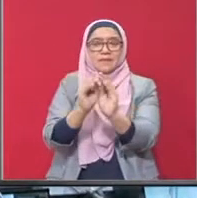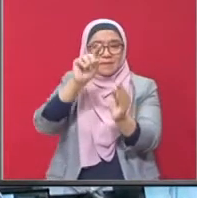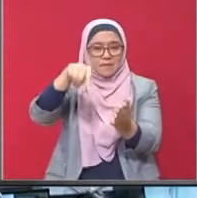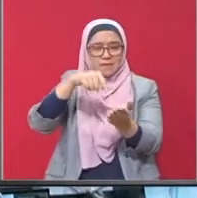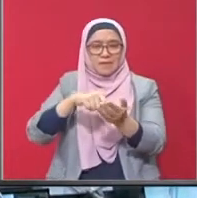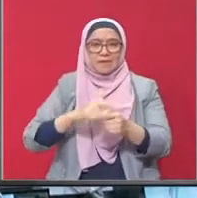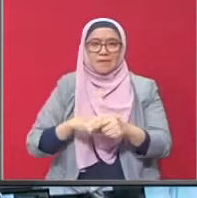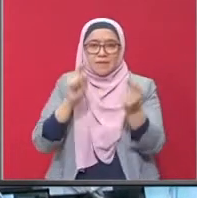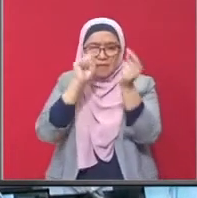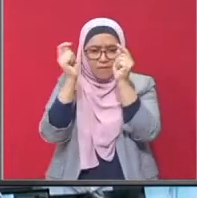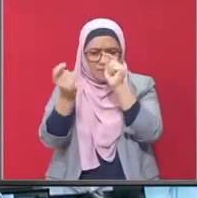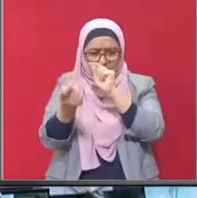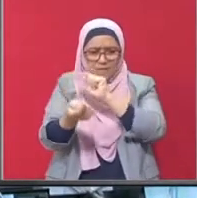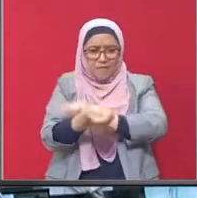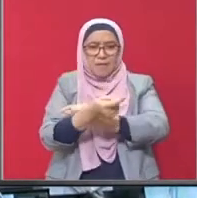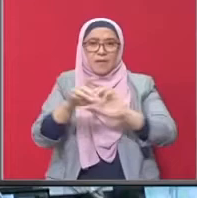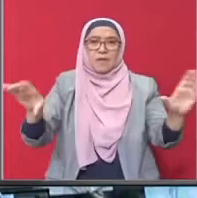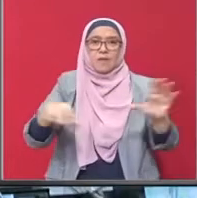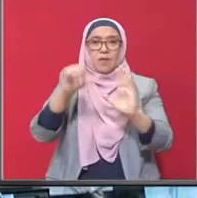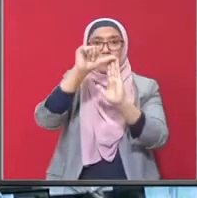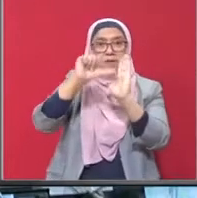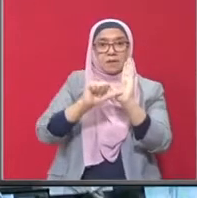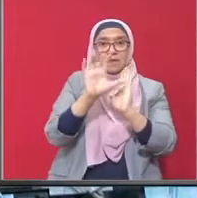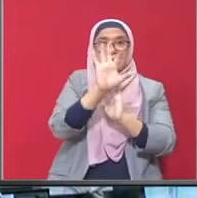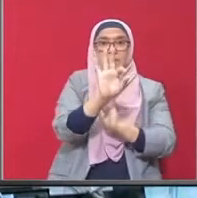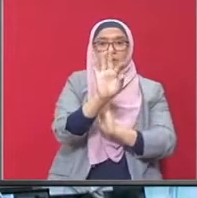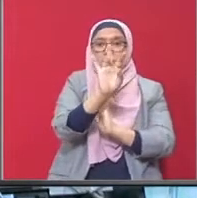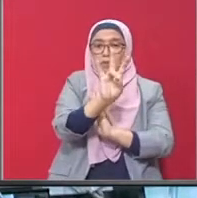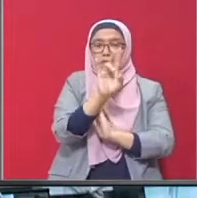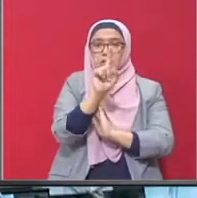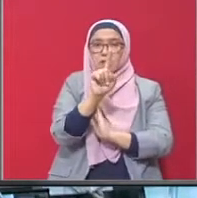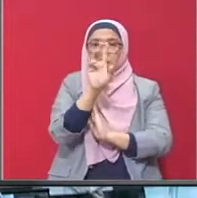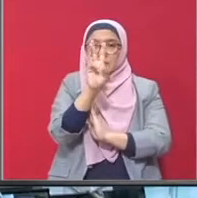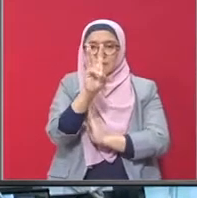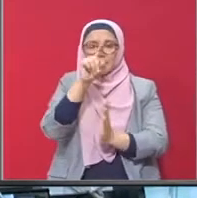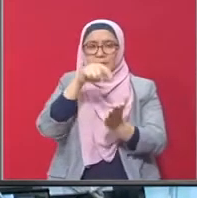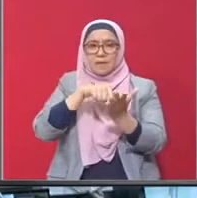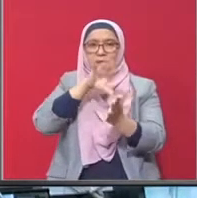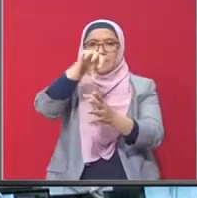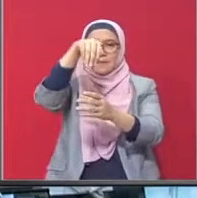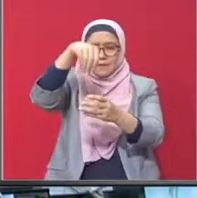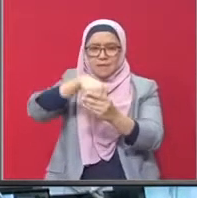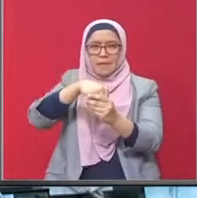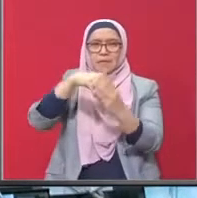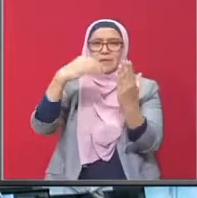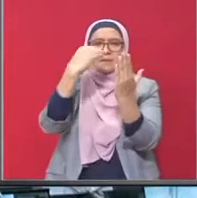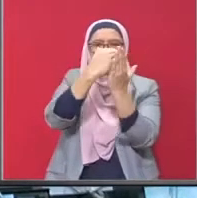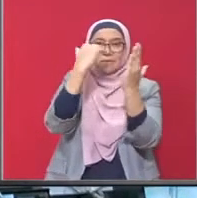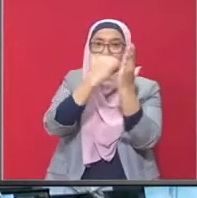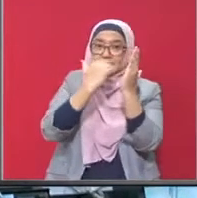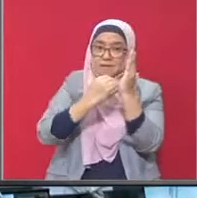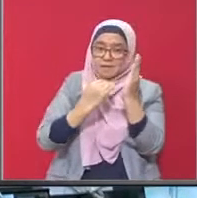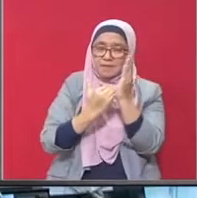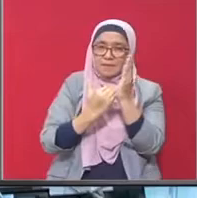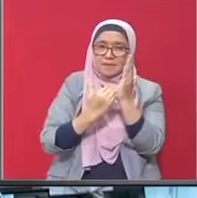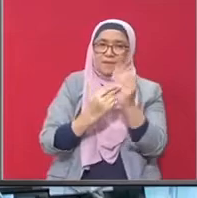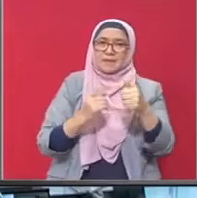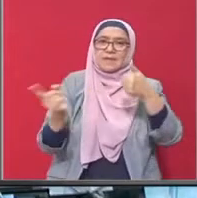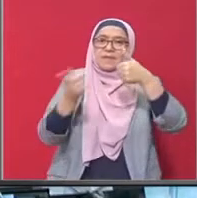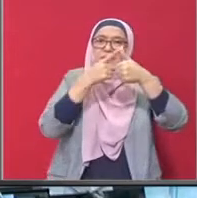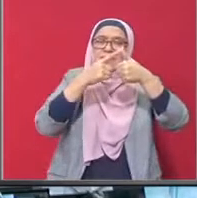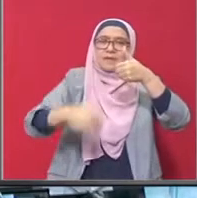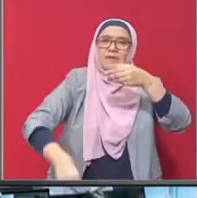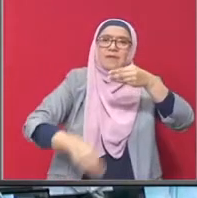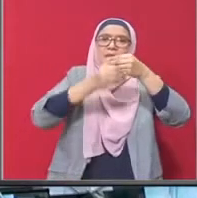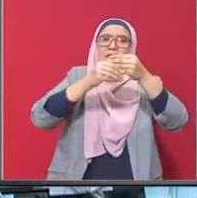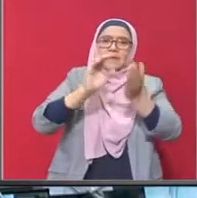jangga dilaksanakan keatas atau 716 akan merangkumi perkara-perkara berikut pertamanya menambah